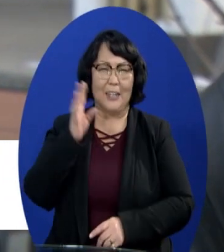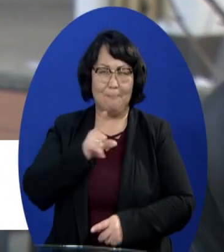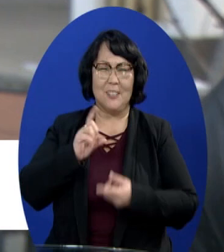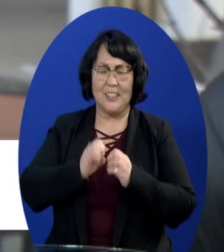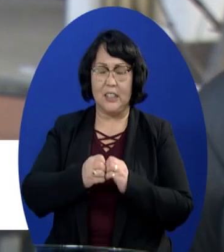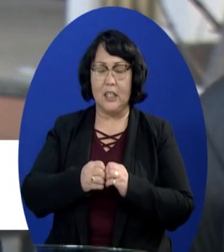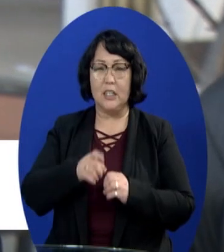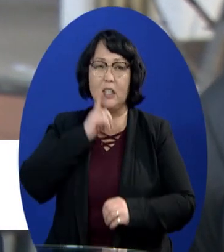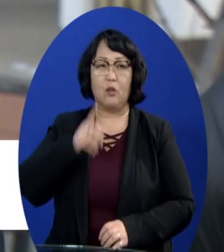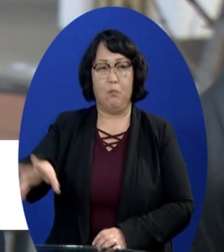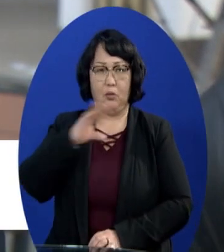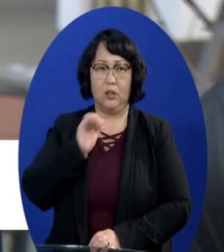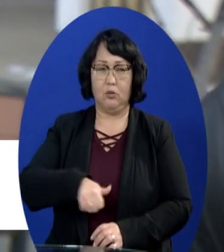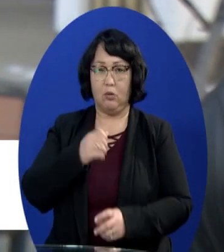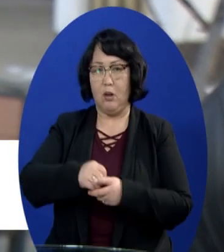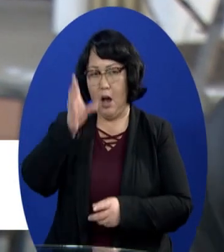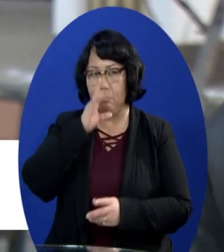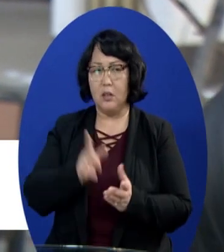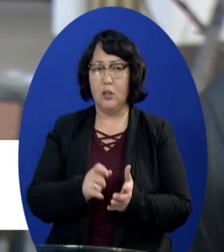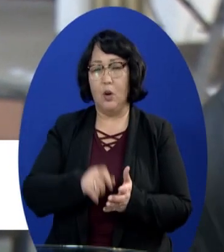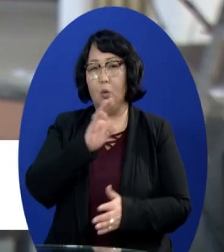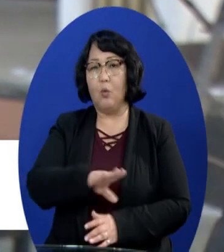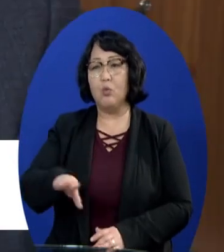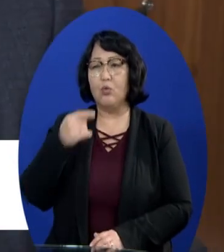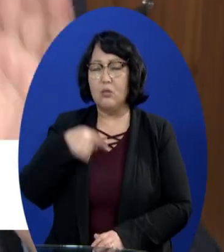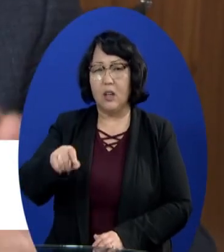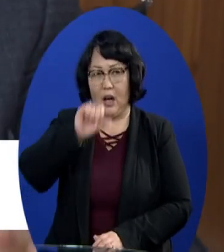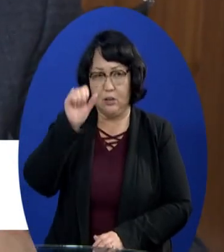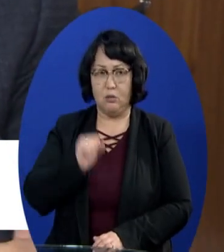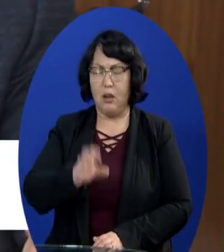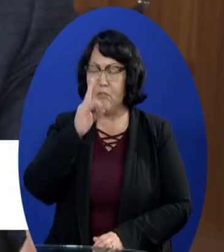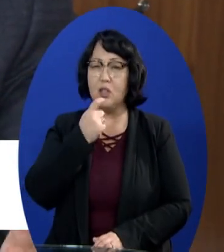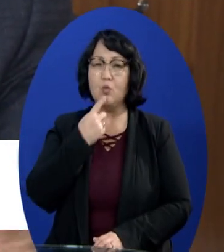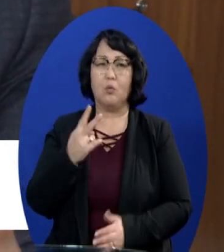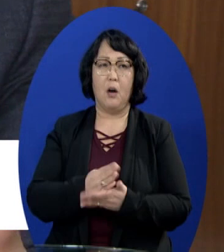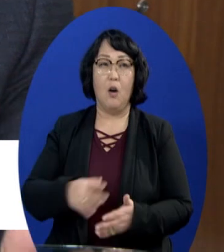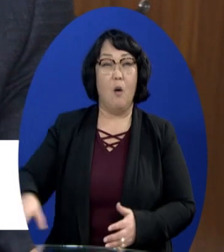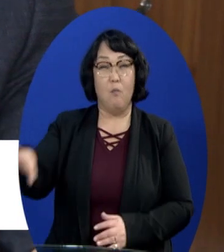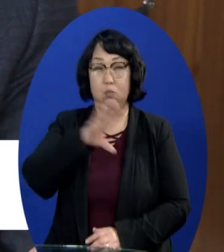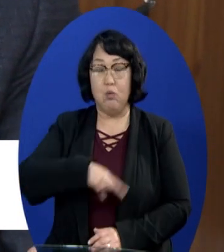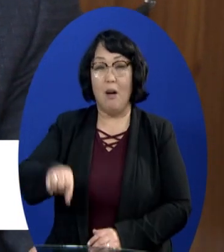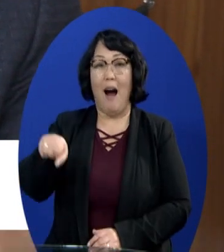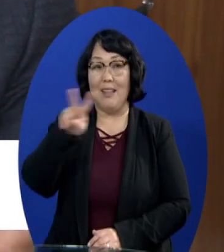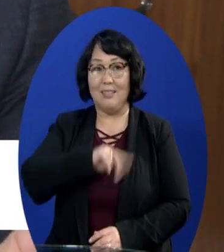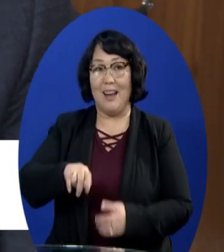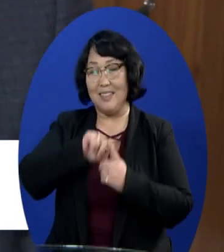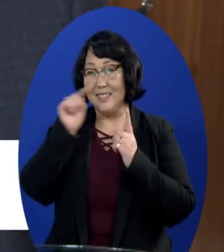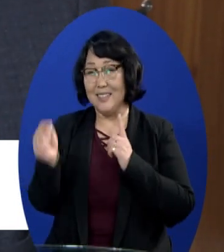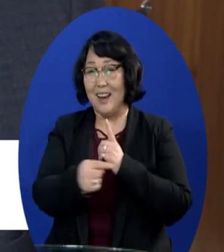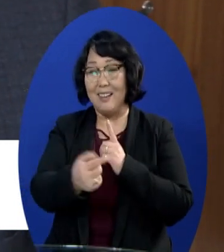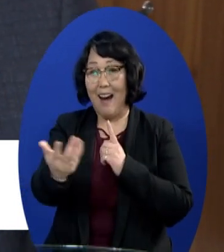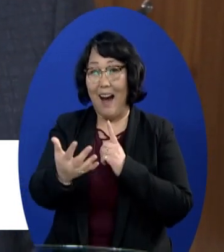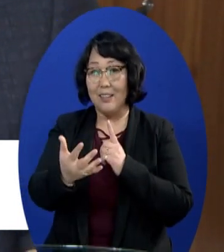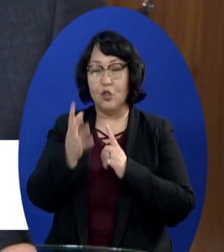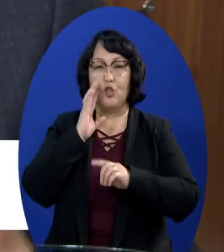залуучууд бидээ оролцоод амар хэрэгтэй. Хүүхдүүдийн асуудал бол үнэхээр хэцүү байна. Бүх одоо энэ алдааныхан цаана нууц нь бол менежменттэй байгаа